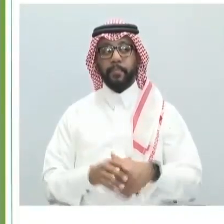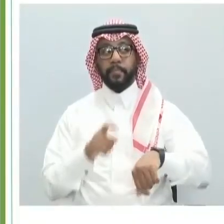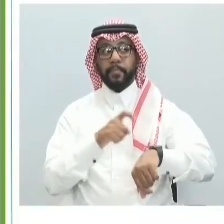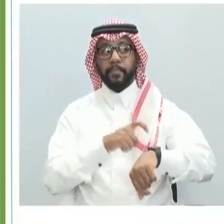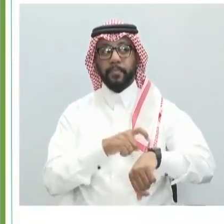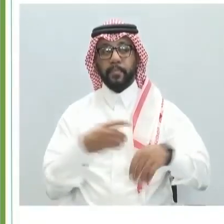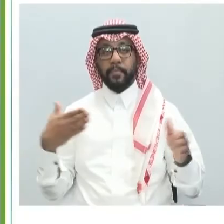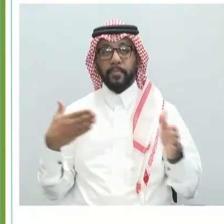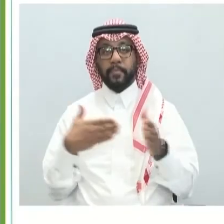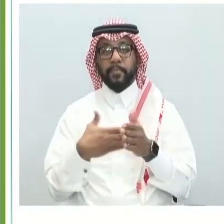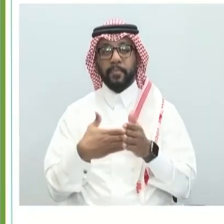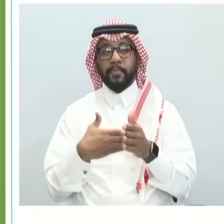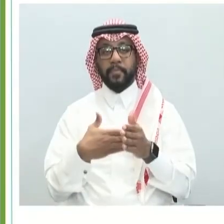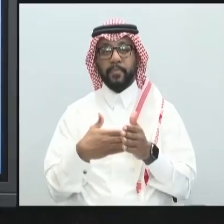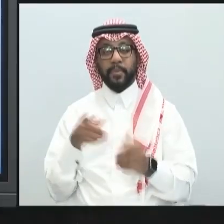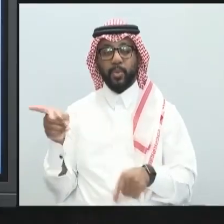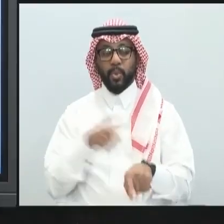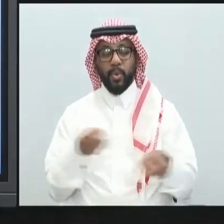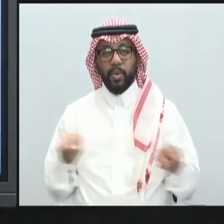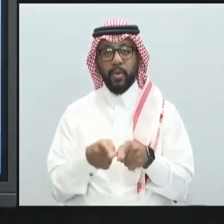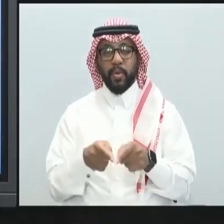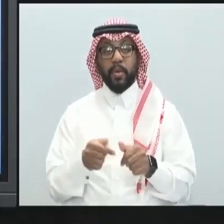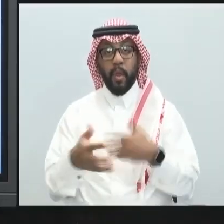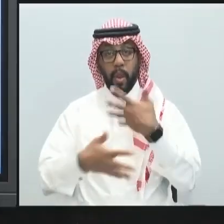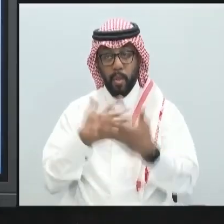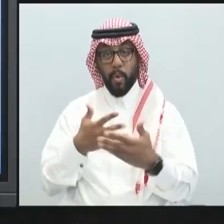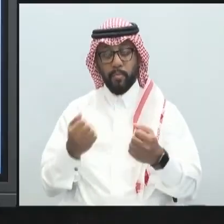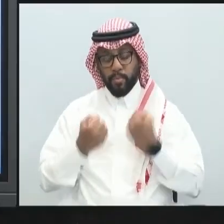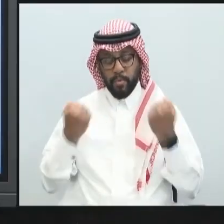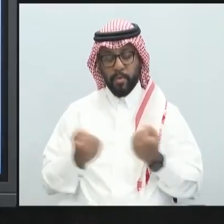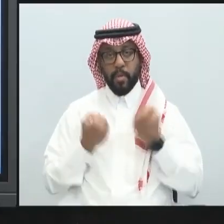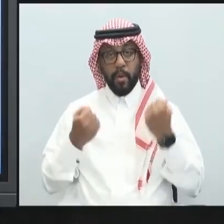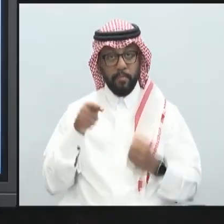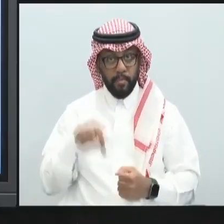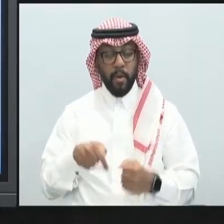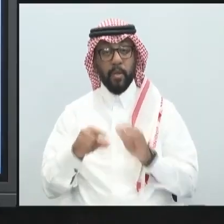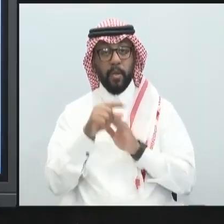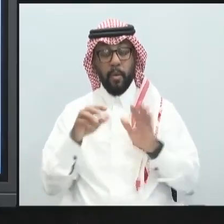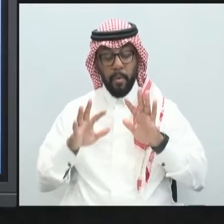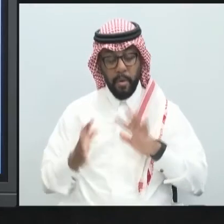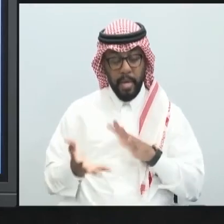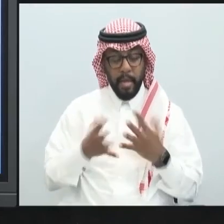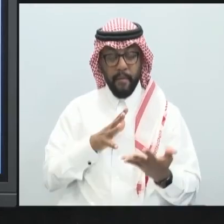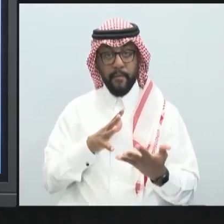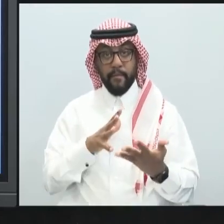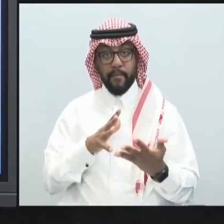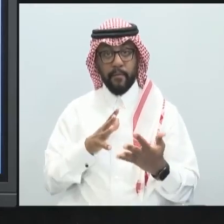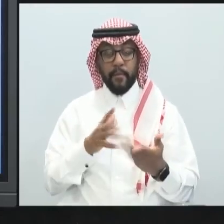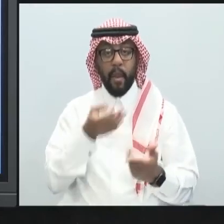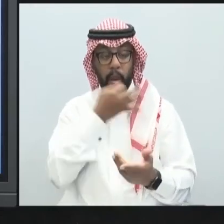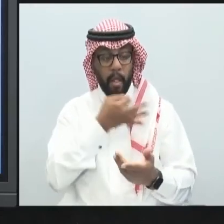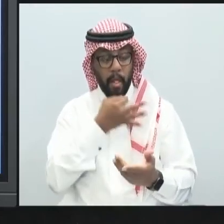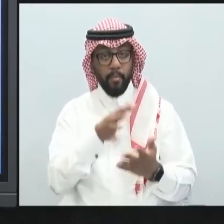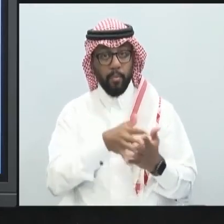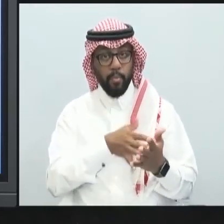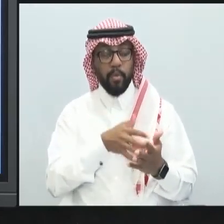اعزائي الطلاب والطالبات تدربنا في هذا الدرس على طريقه الاستراتيجيه القرائيه